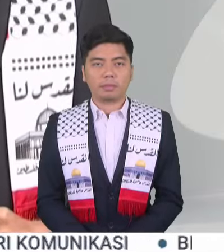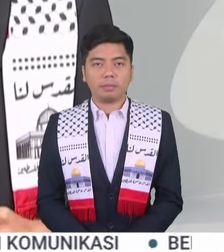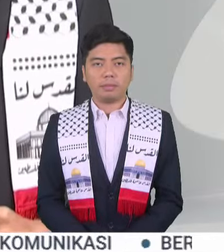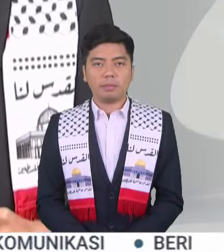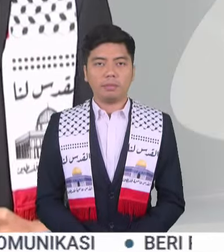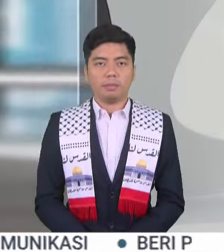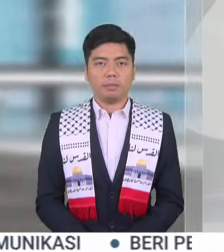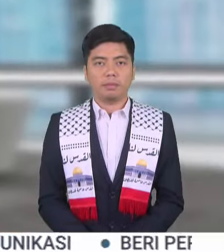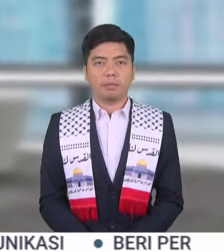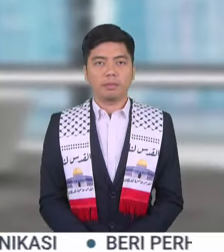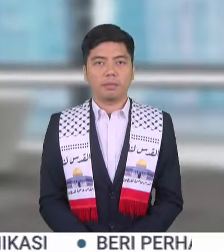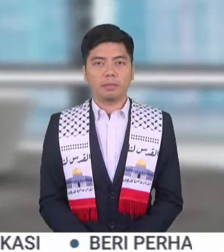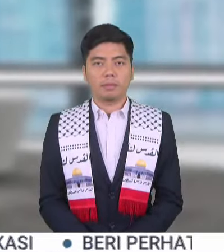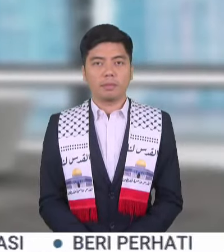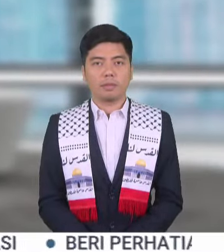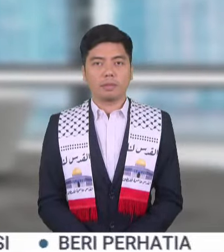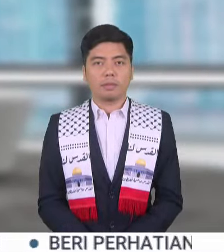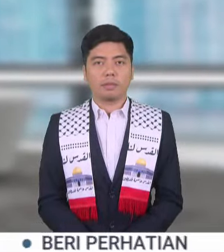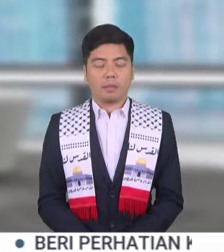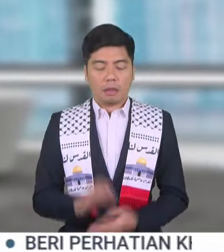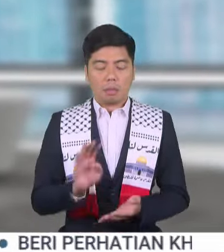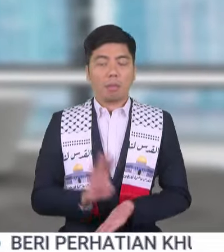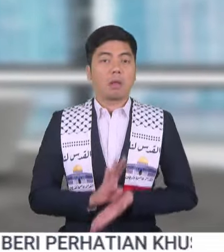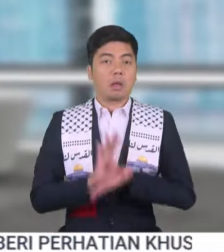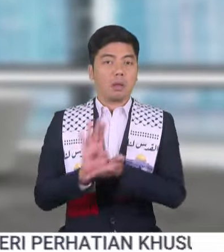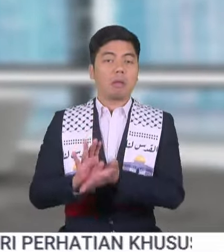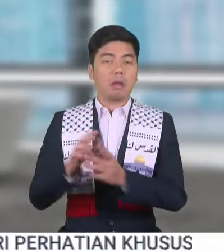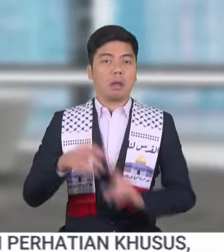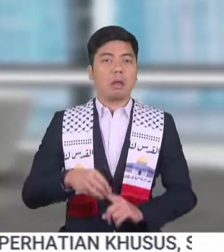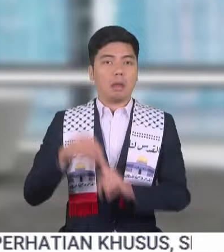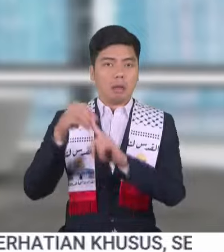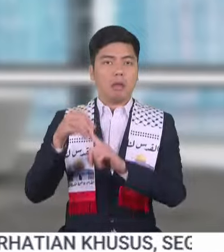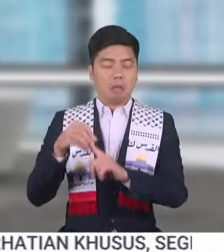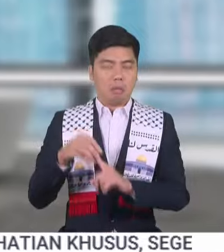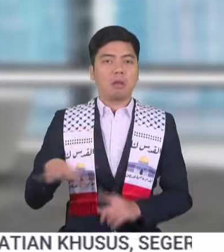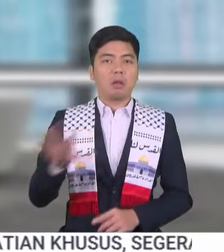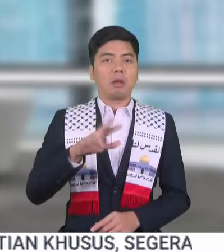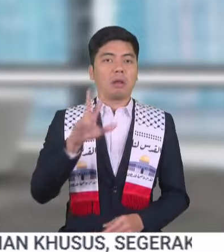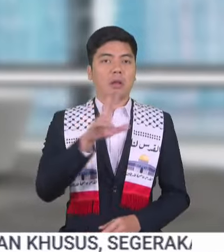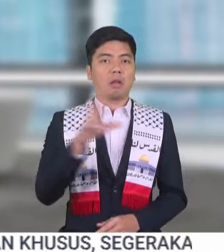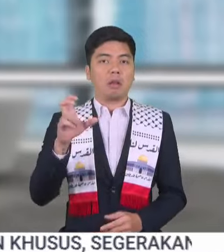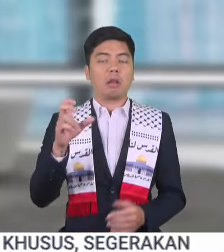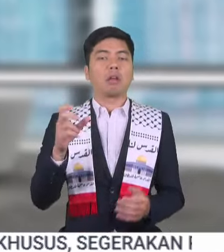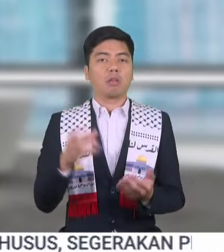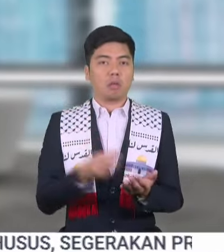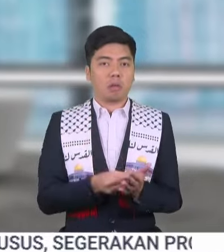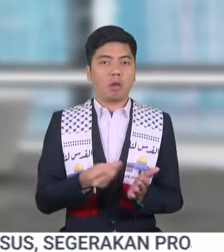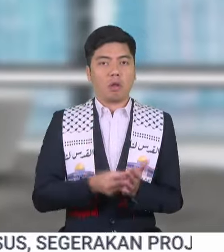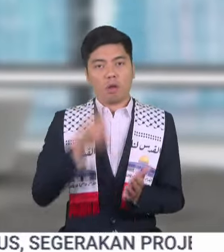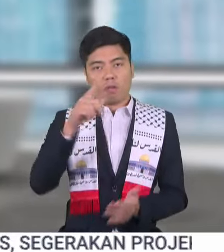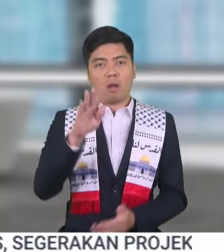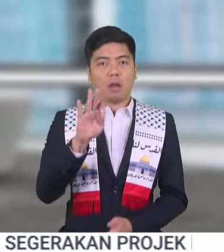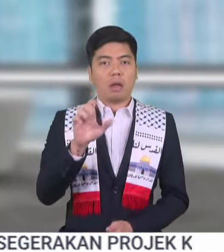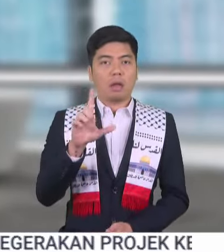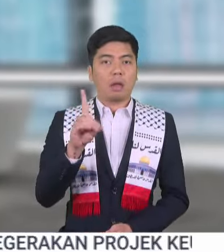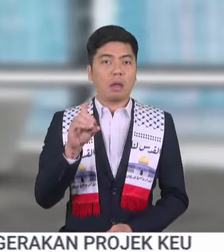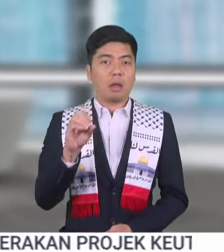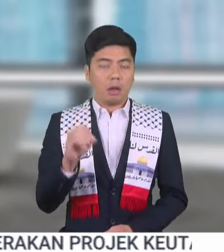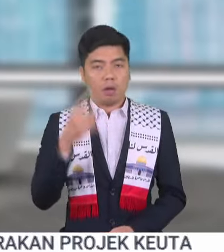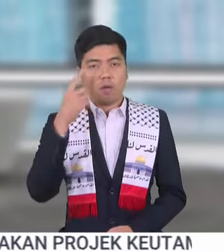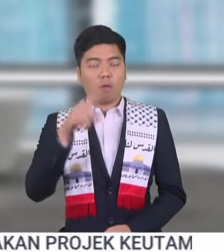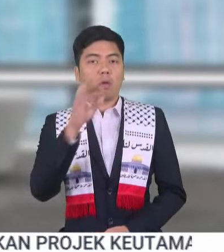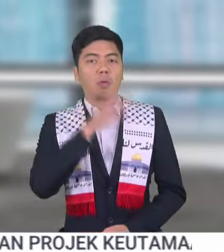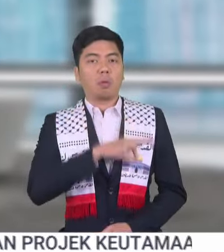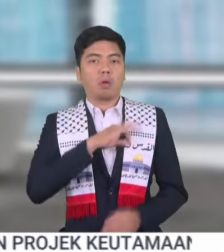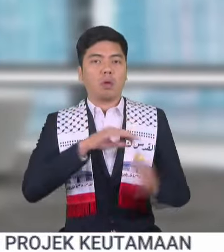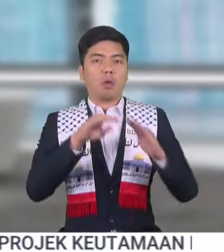Baik, terima kasih, Baharum. Pemberian bantuan khas bersasar RM300 kepada peneroka Felda yang berpendapatan